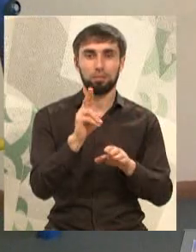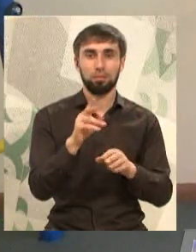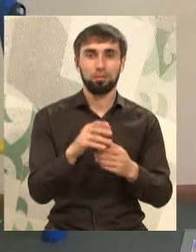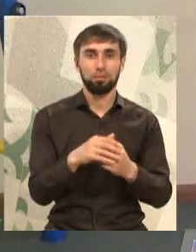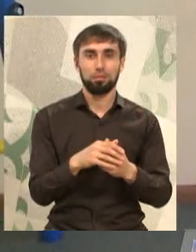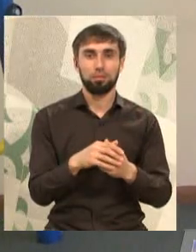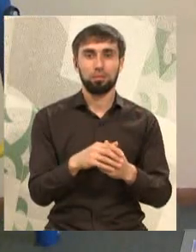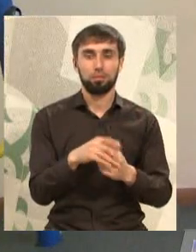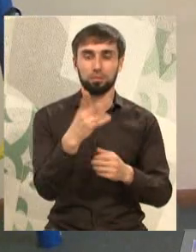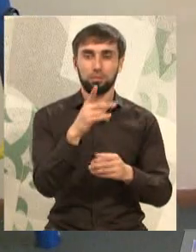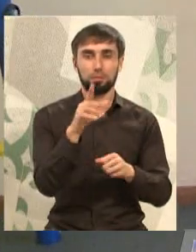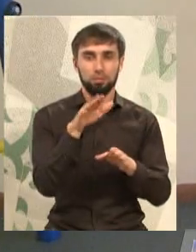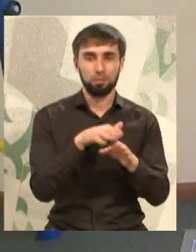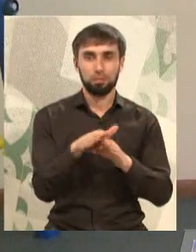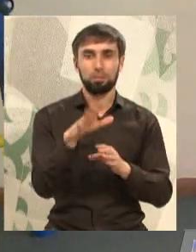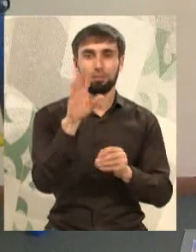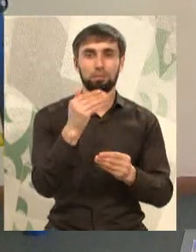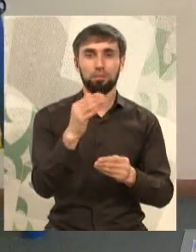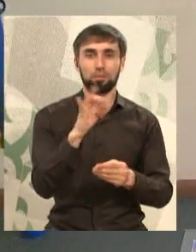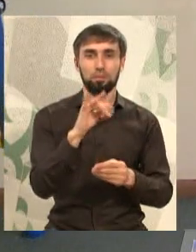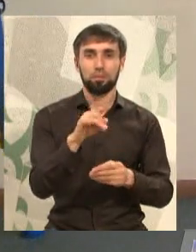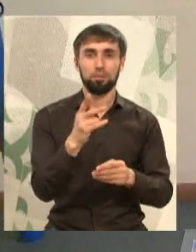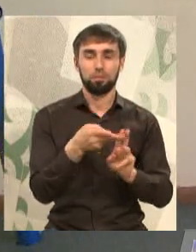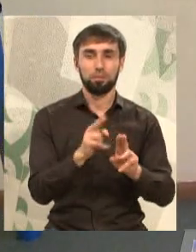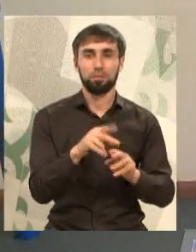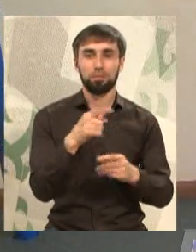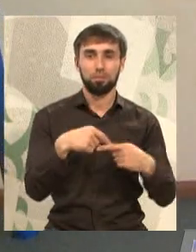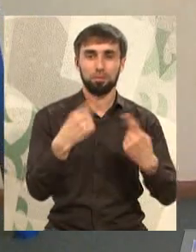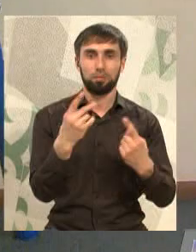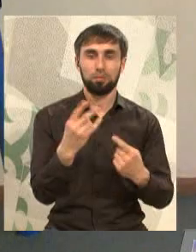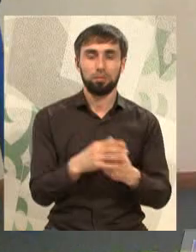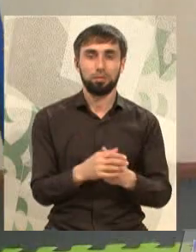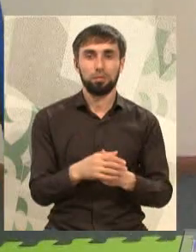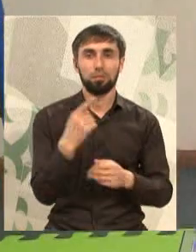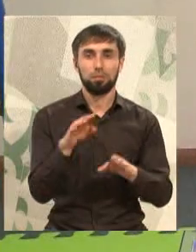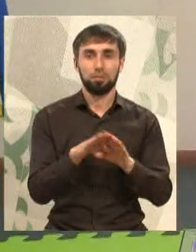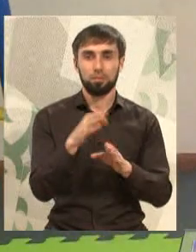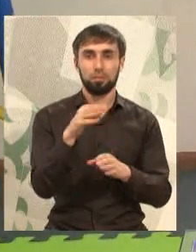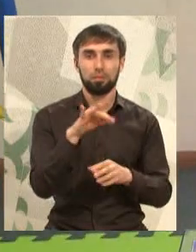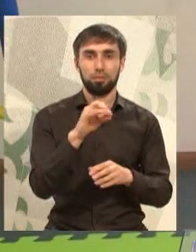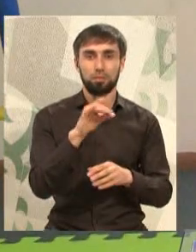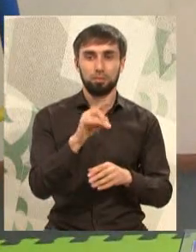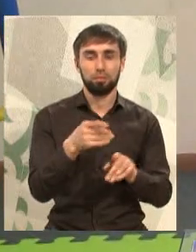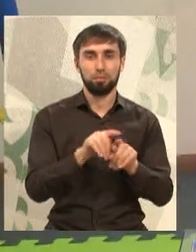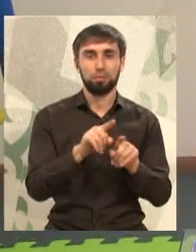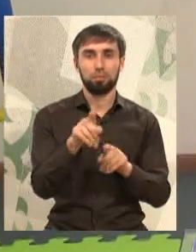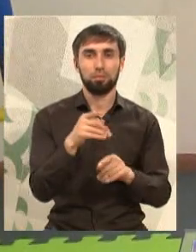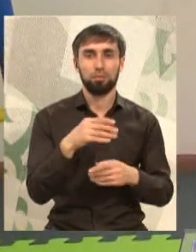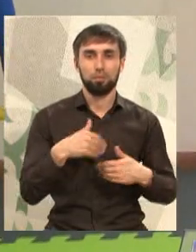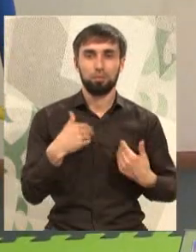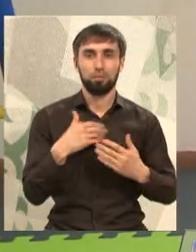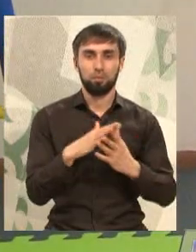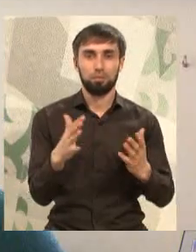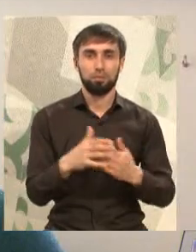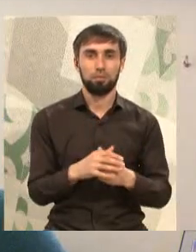им необходимо полностью развивать свой организм. Поэтому данный тренажер очень полезный для верхних и нижних конечностей, также для